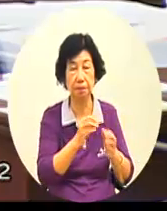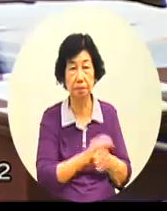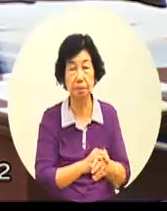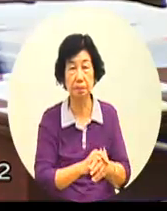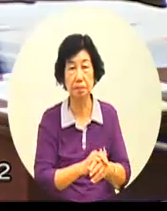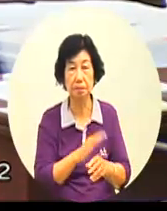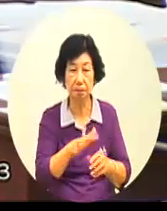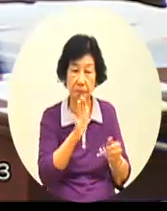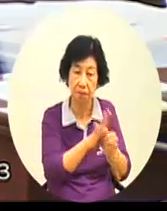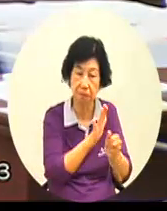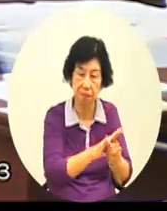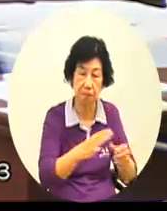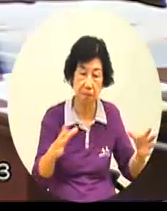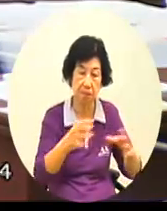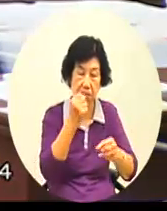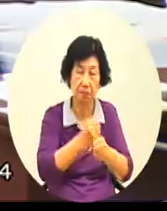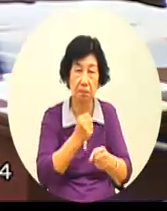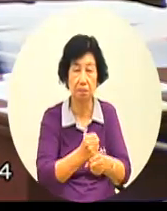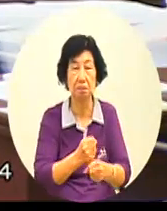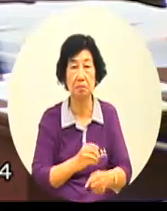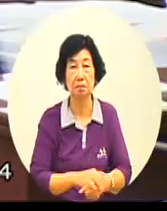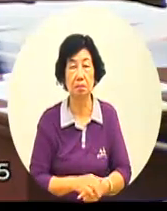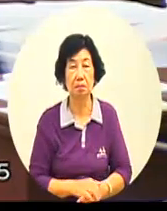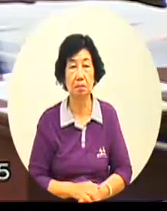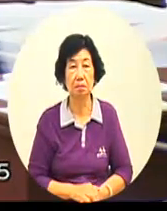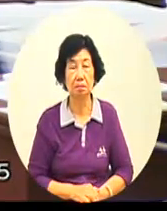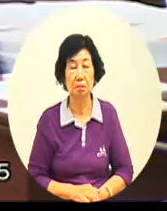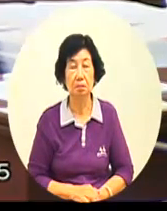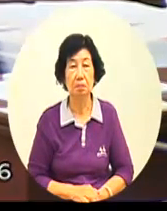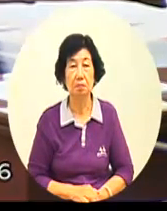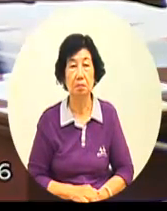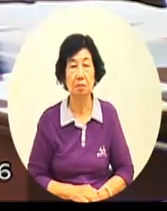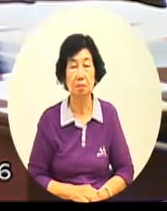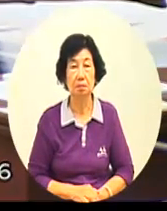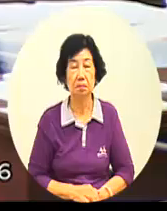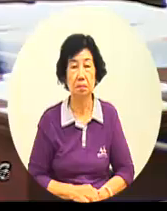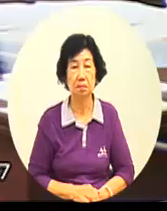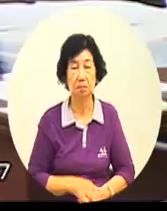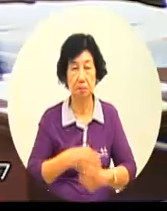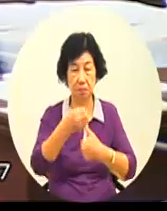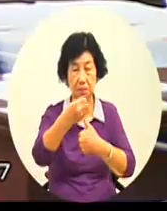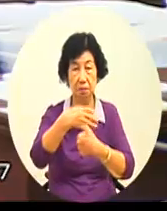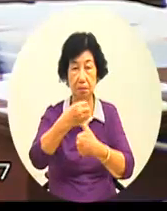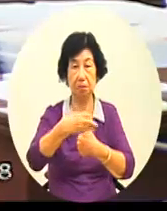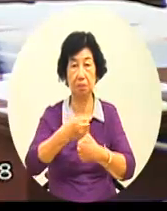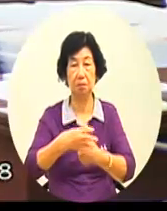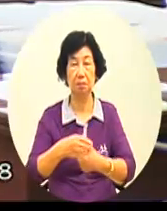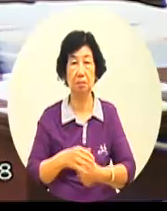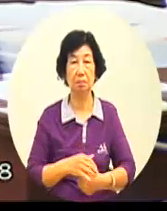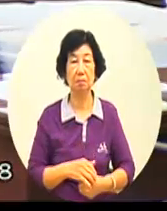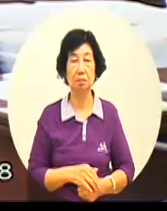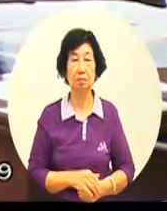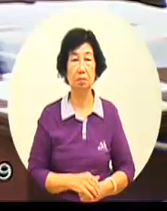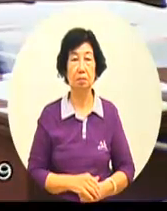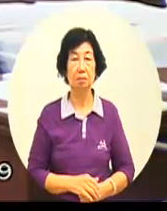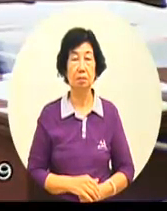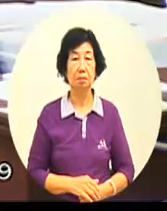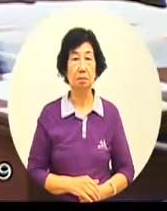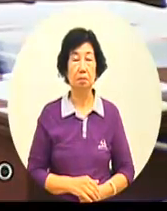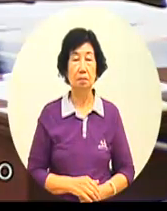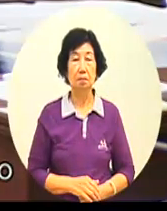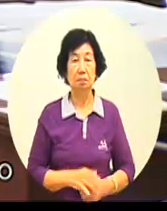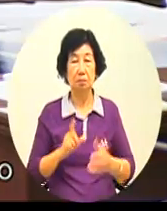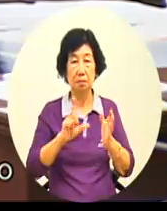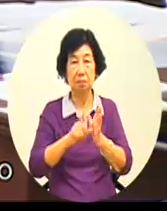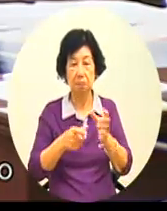作哈，在这个部分。那接下来再请你告诉我，现在我们的这个长照站